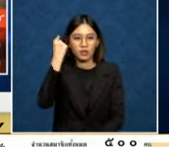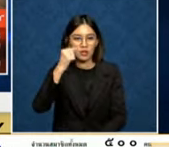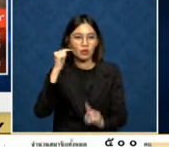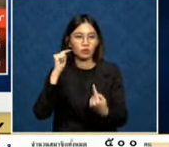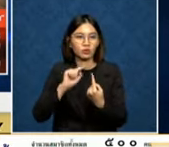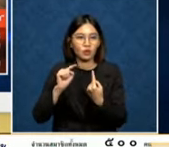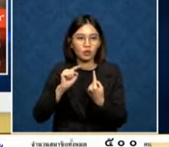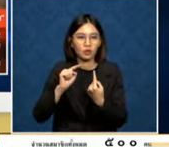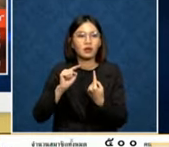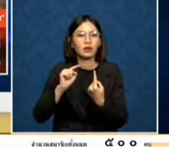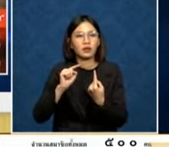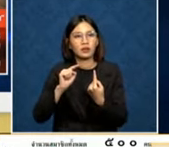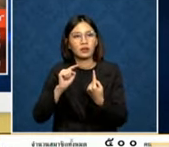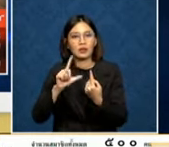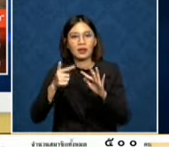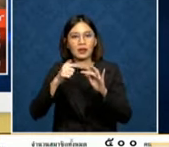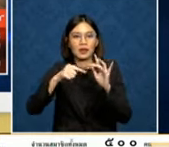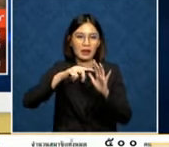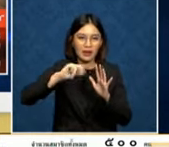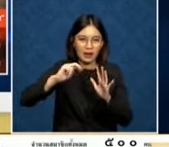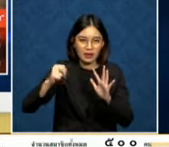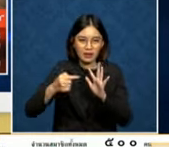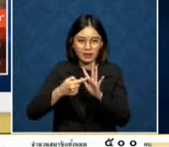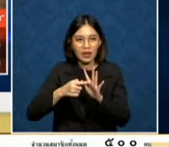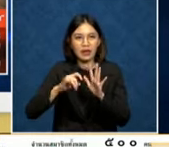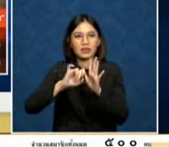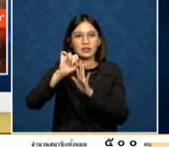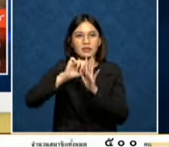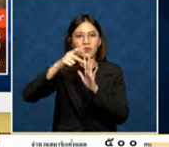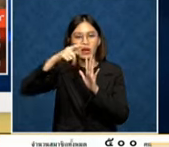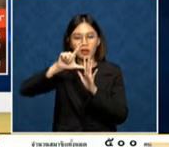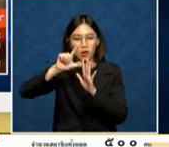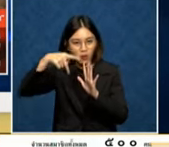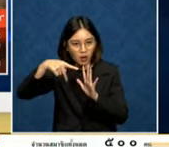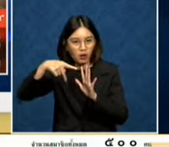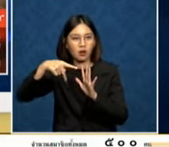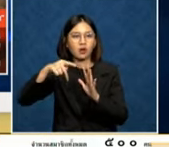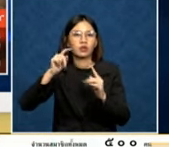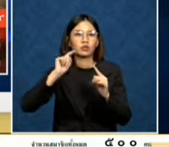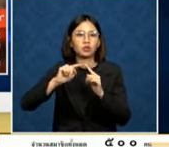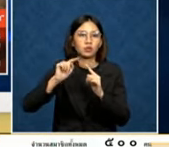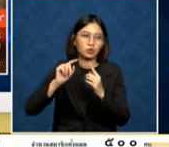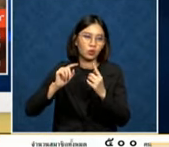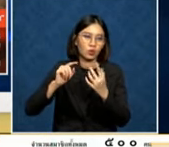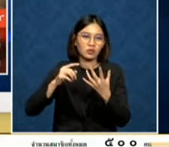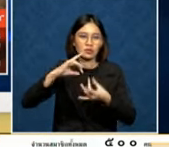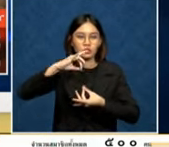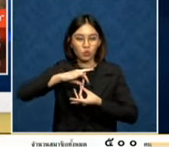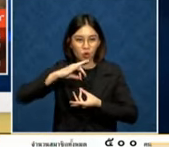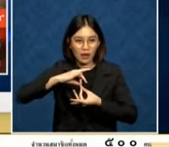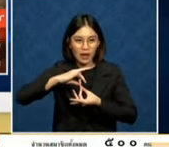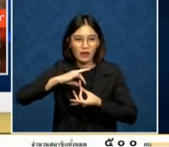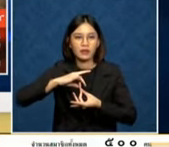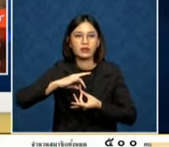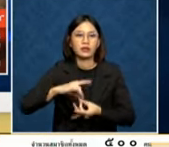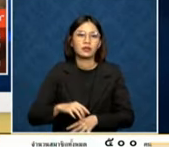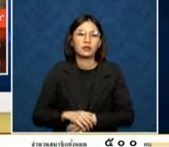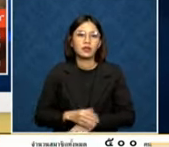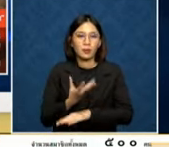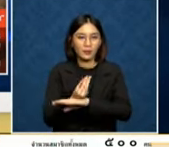อารยธรรมล้านนาค่ะในจังหวัดเชียงใหม่ลำพูนลำปางเส้นทางมรดกโลกค่ะในจังหวัดสุโขทัยกำแพงเพชร